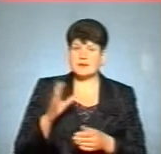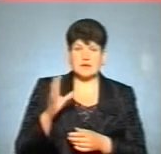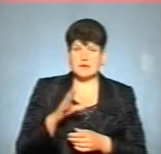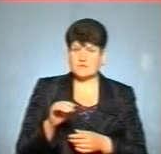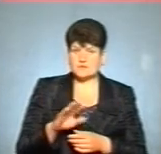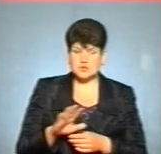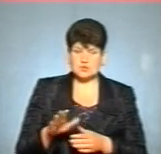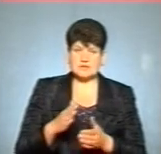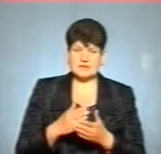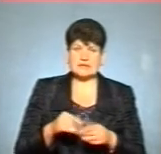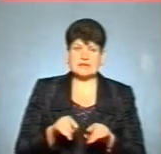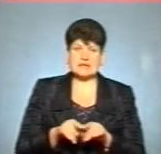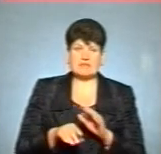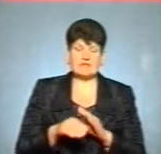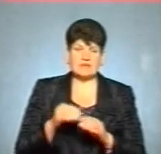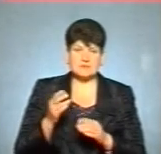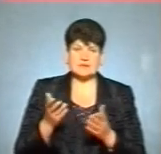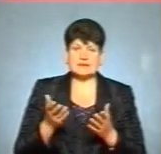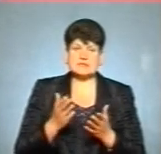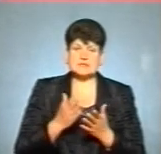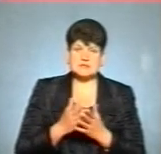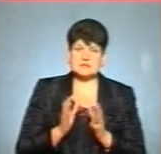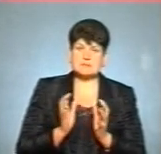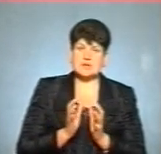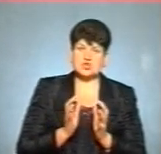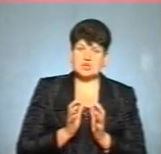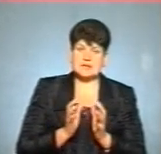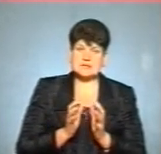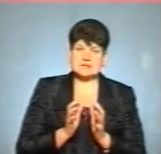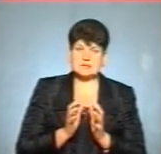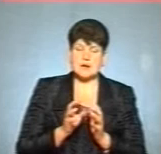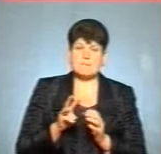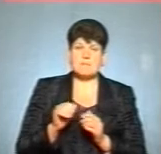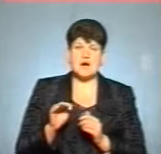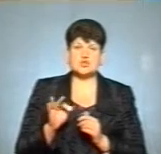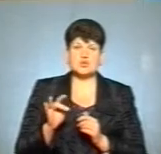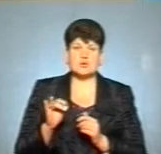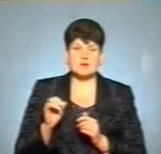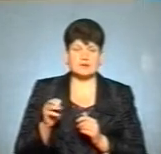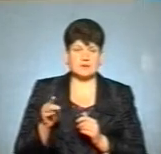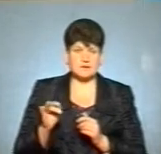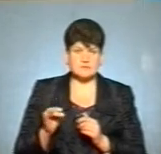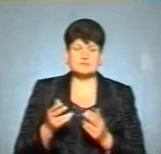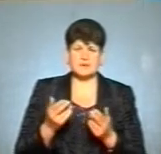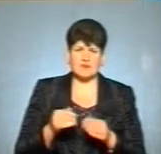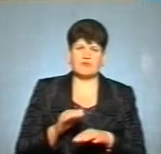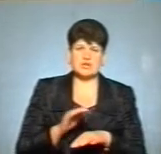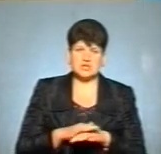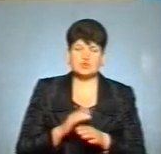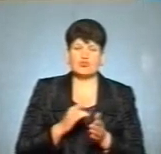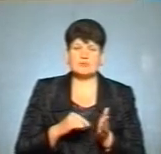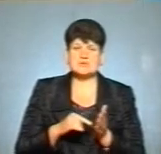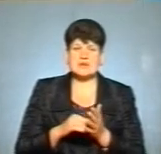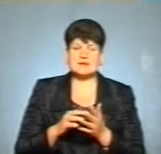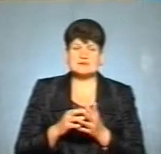буде та саме такий вибір, тобто десь збережеться мажоритарка. Так, тобто фактично в містах,